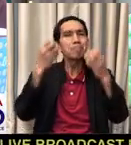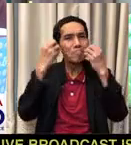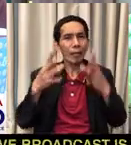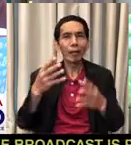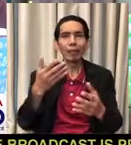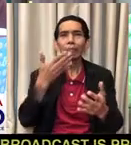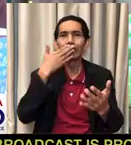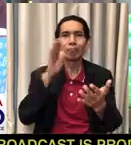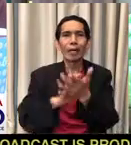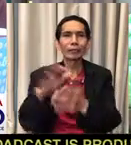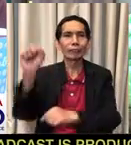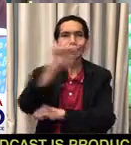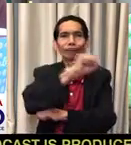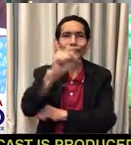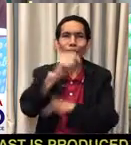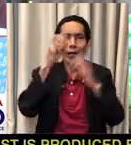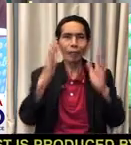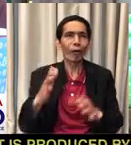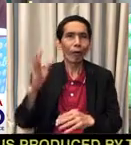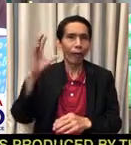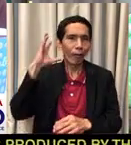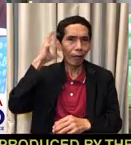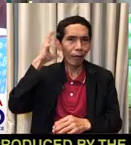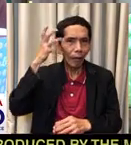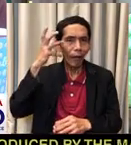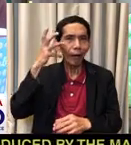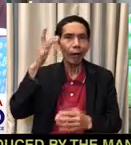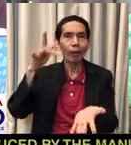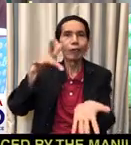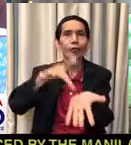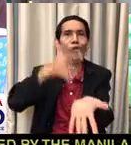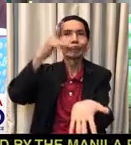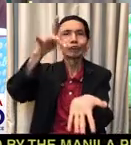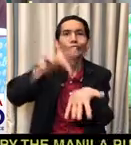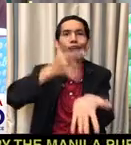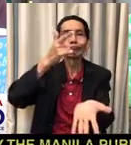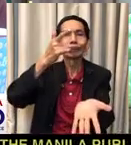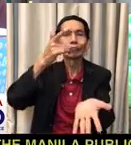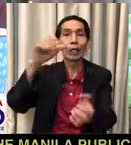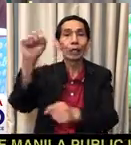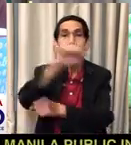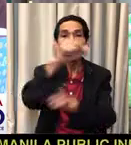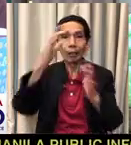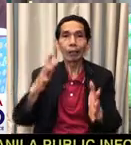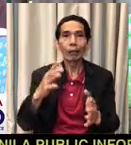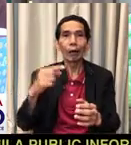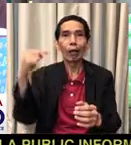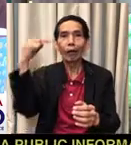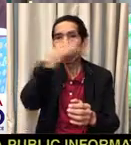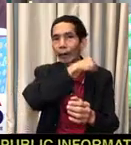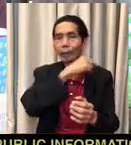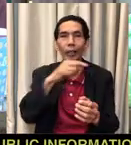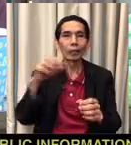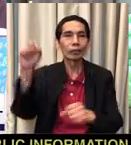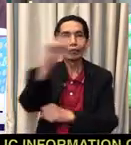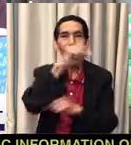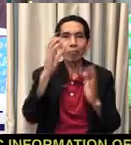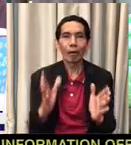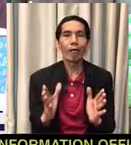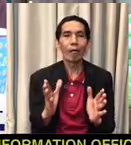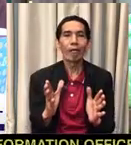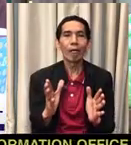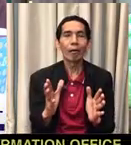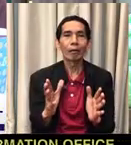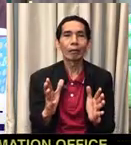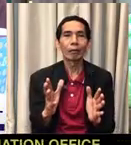pang talipandas dito na... mapang-isa, o madaya, di